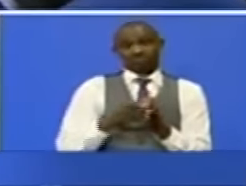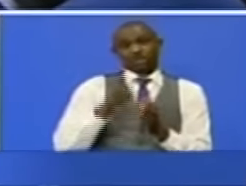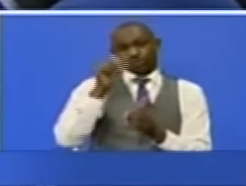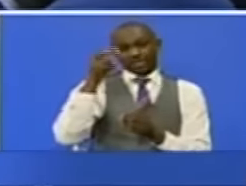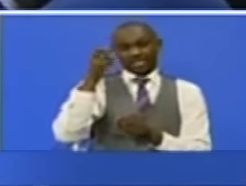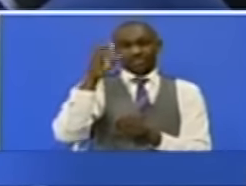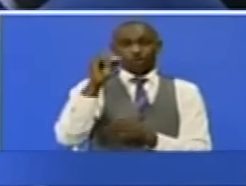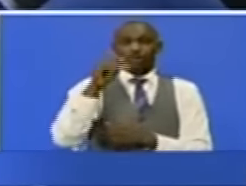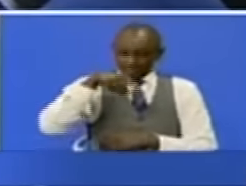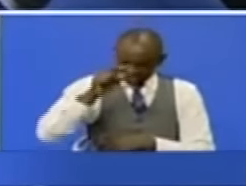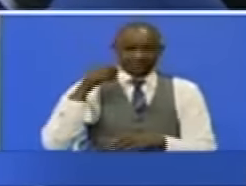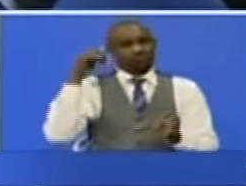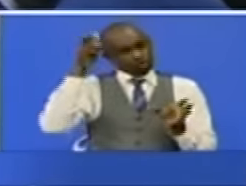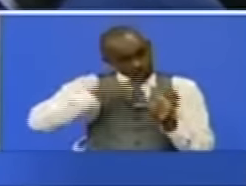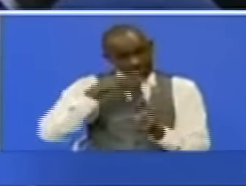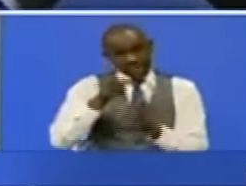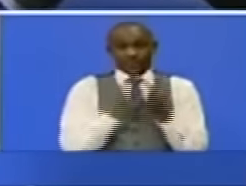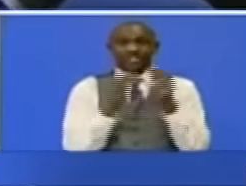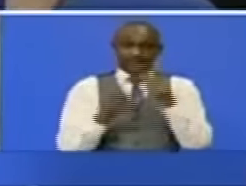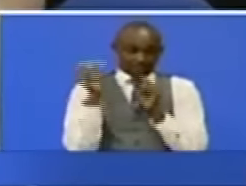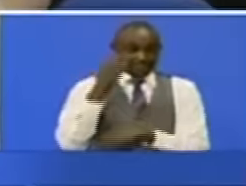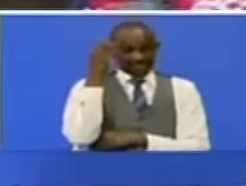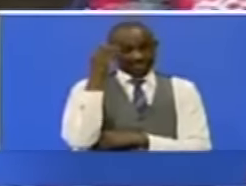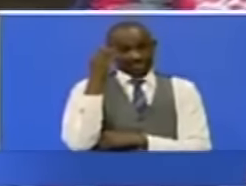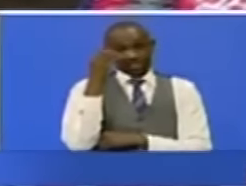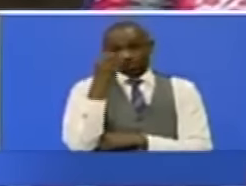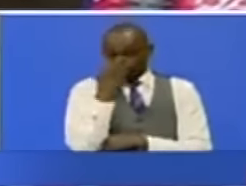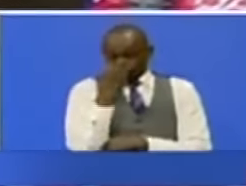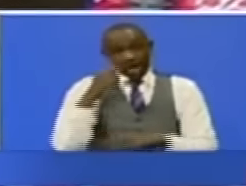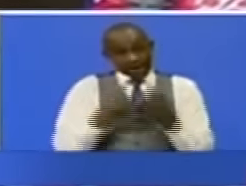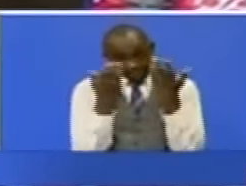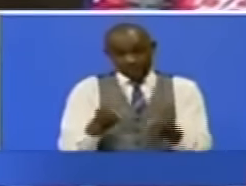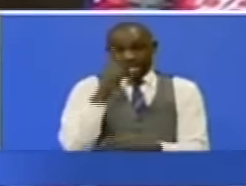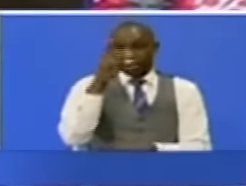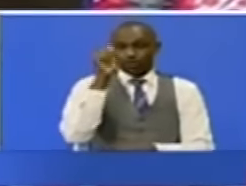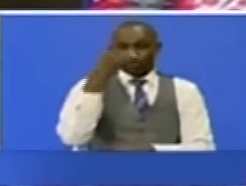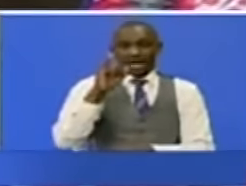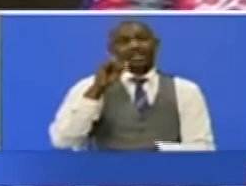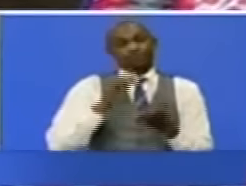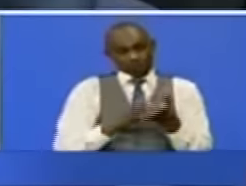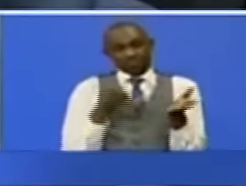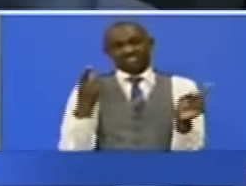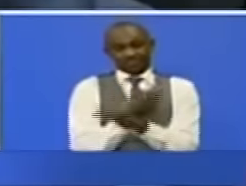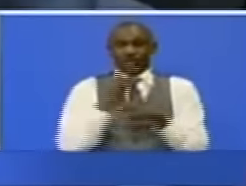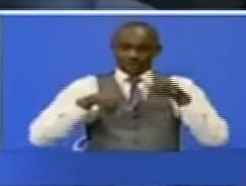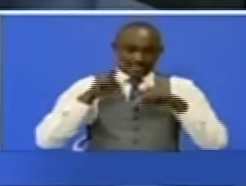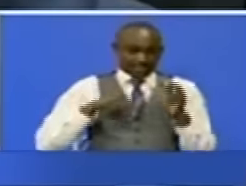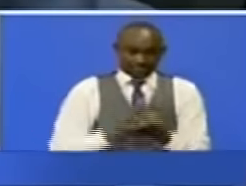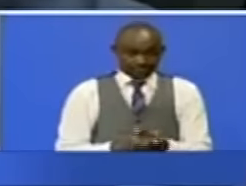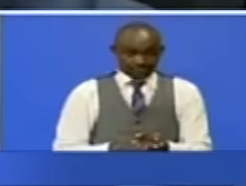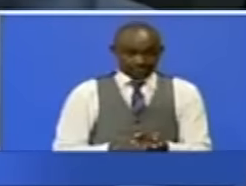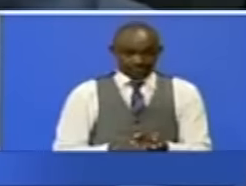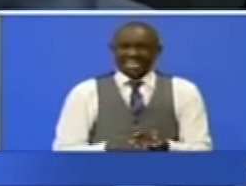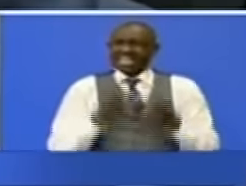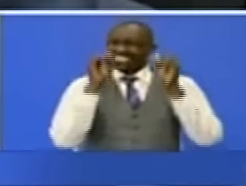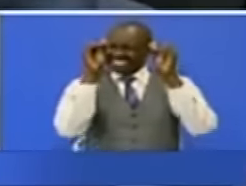Godia walijiunga na naibu rais katika mkutano huu unaofanyika jijini Dubai katika hoteli ya Atlantis. The place of a teacher